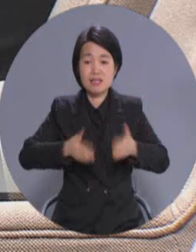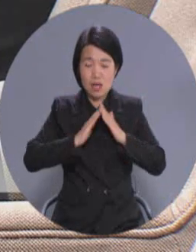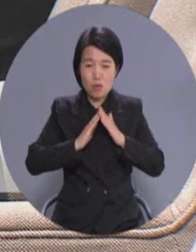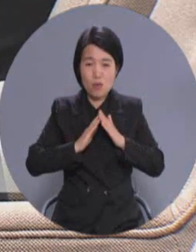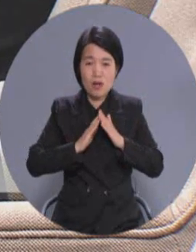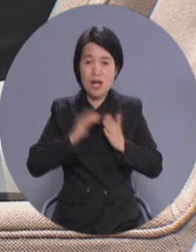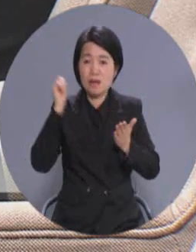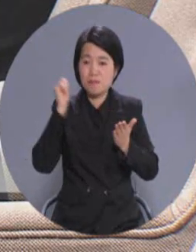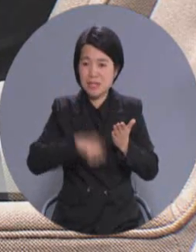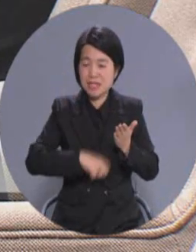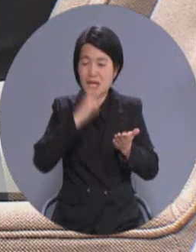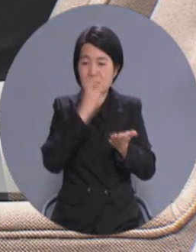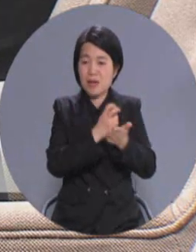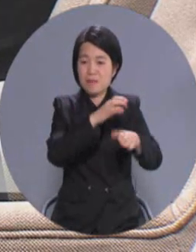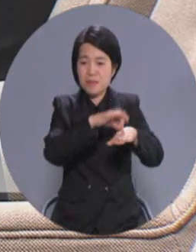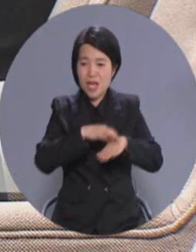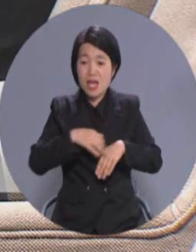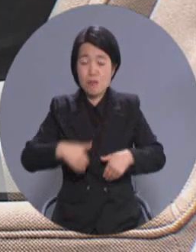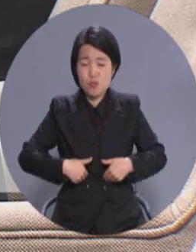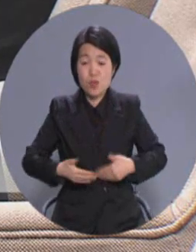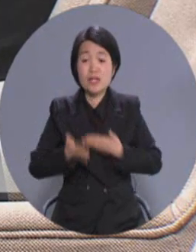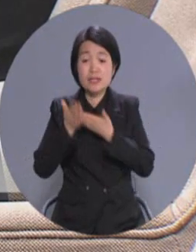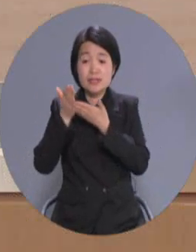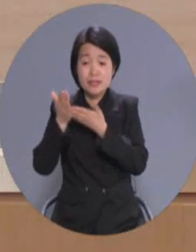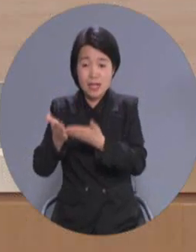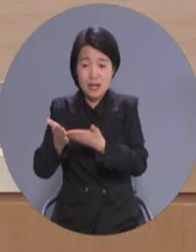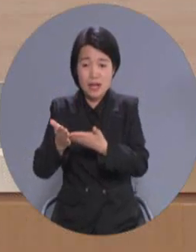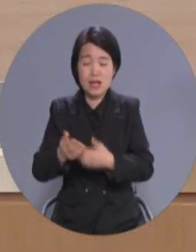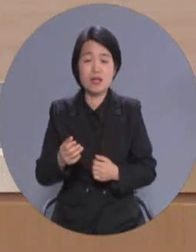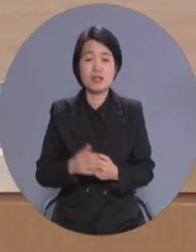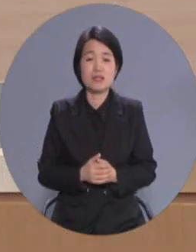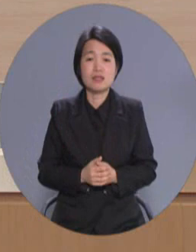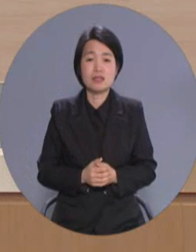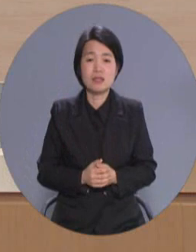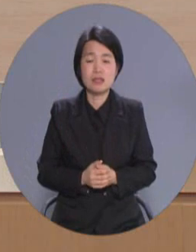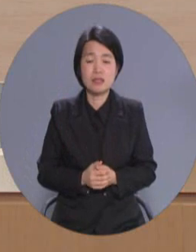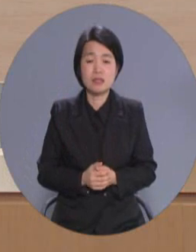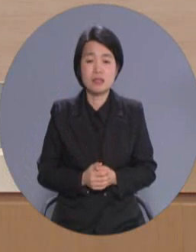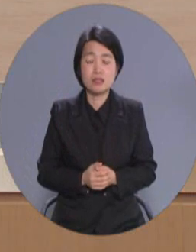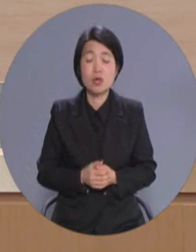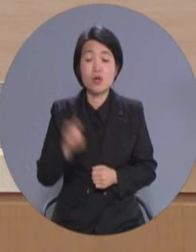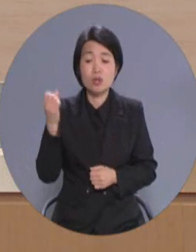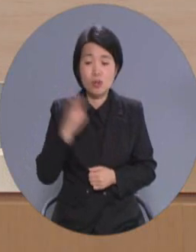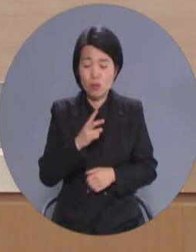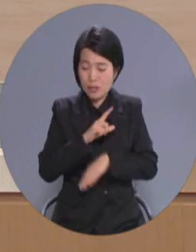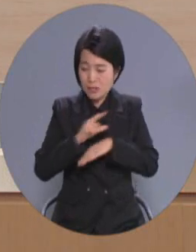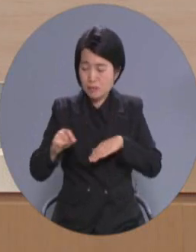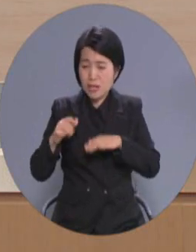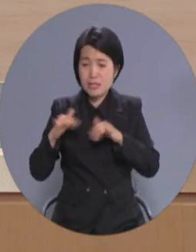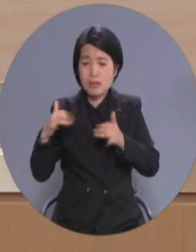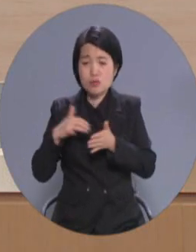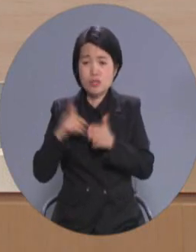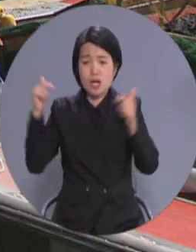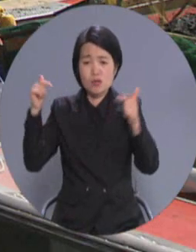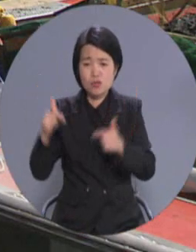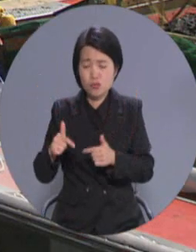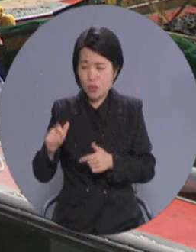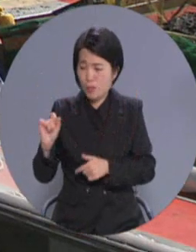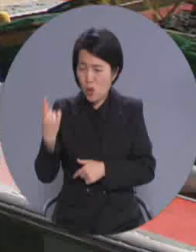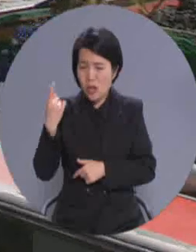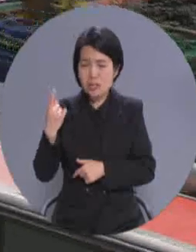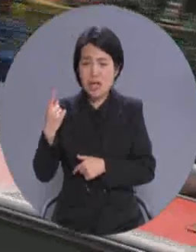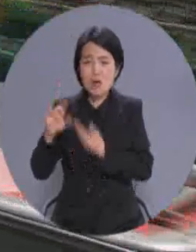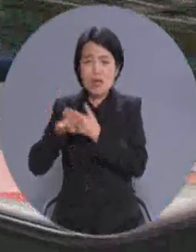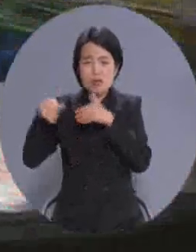광역 비자 제도 전면 도입을 촉구하는 건의안을 제출했습니다. 서 의장은 지방은 인구 감소로 외국인 근로자